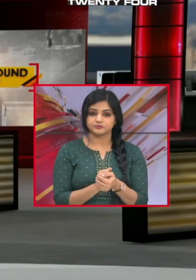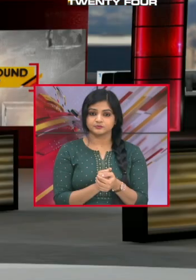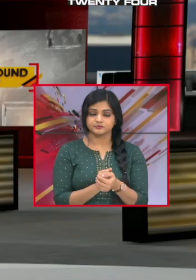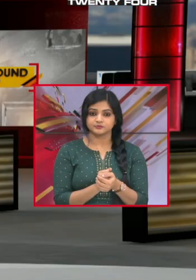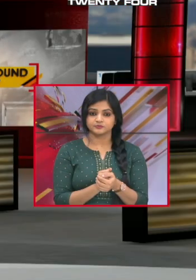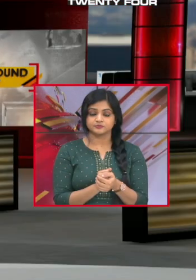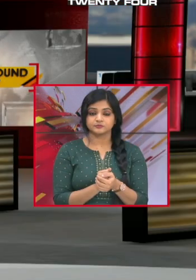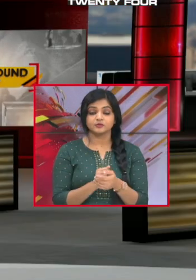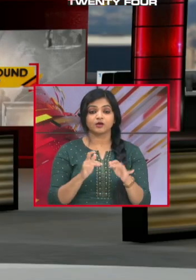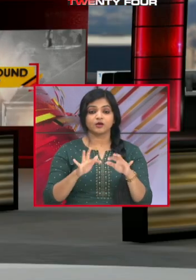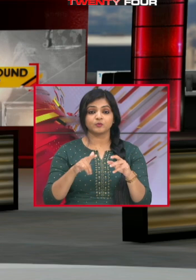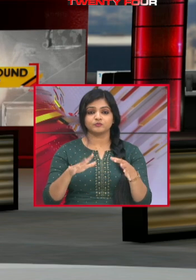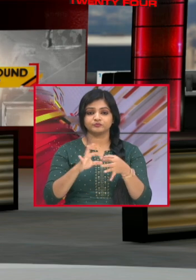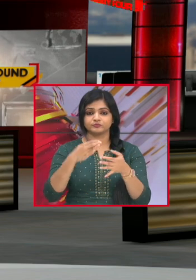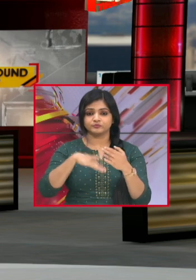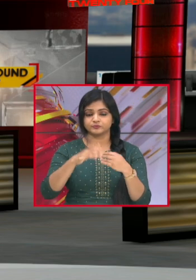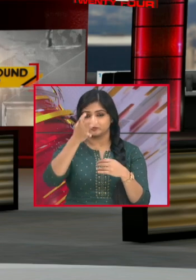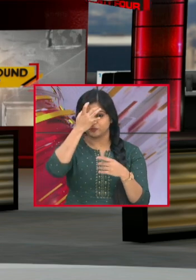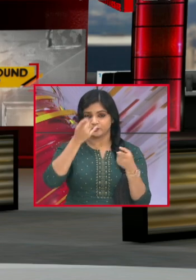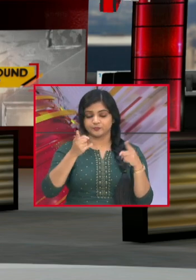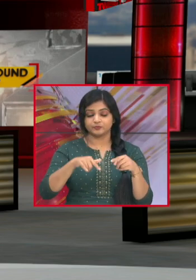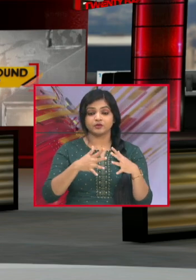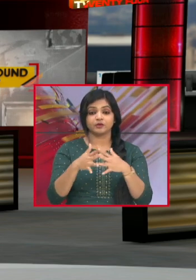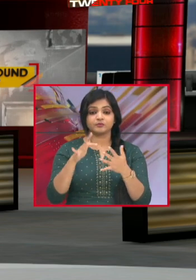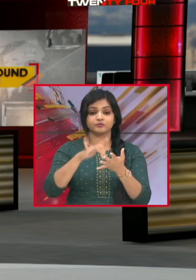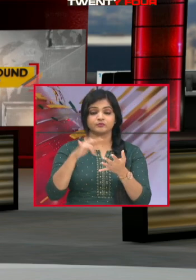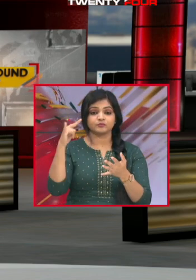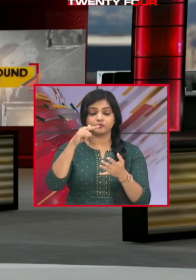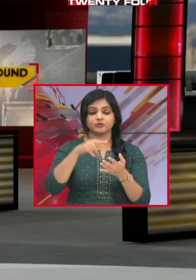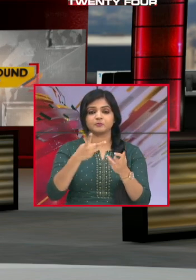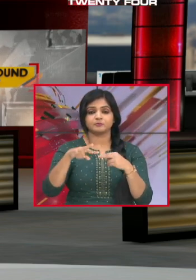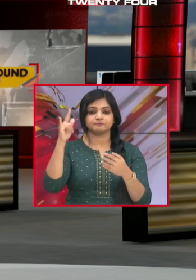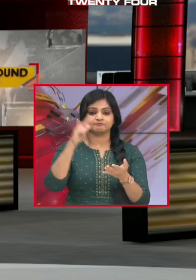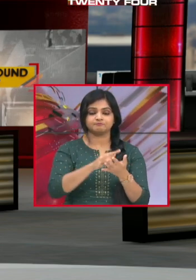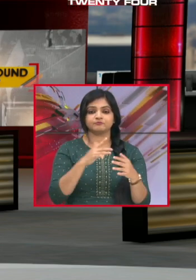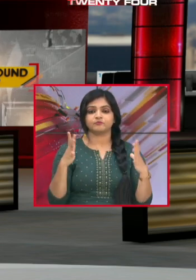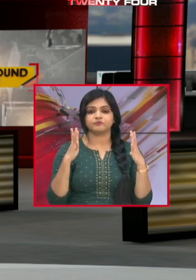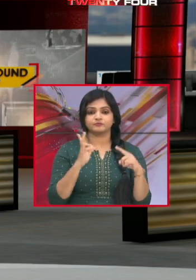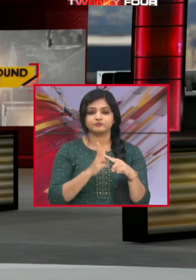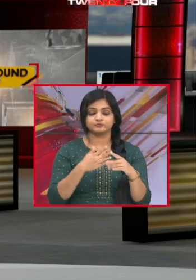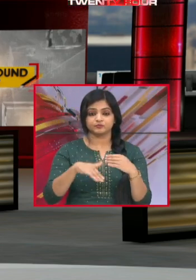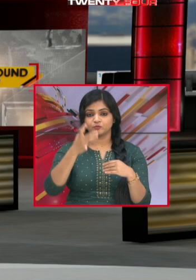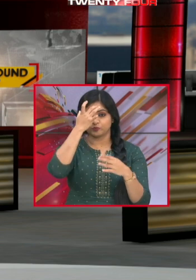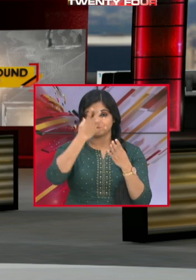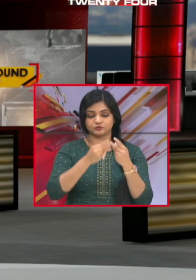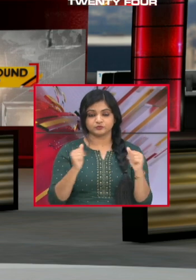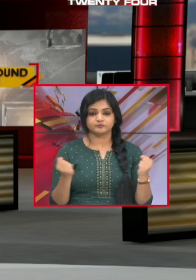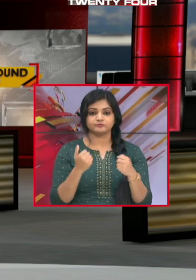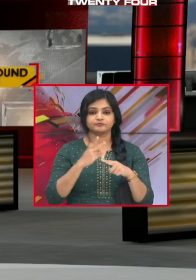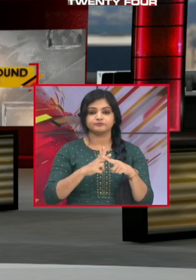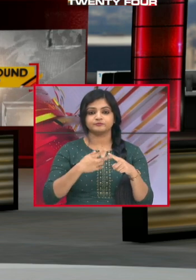വിവരങ്ങൾ നൽകിയത്. കമ്പ്യൂട്ടർ ശൃംഖലയിലെ തകരാറിനെ തുടർന്നാണ് അമേരിക്കയിൽ വിമാനങ്ങൾ അടിയന്തരമായി നിലത്തിറക്കിയിരിക്കുന്നത്. പ്രശ്നപരിഹാരത്തിനുള്ള നടപടികൾ